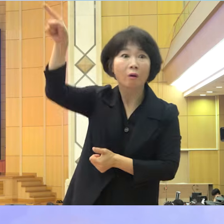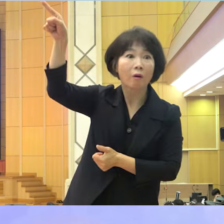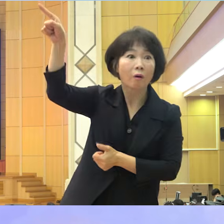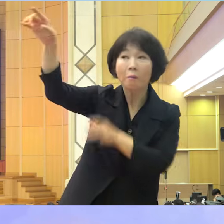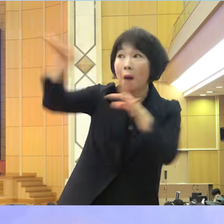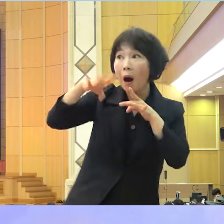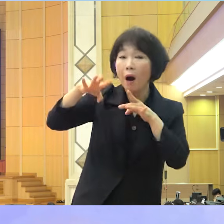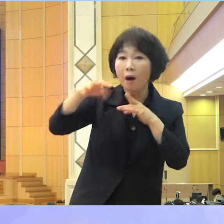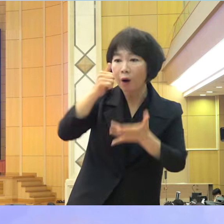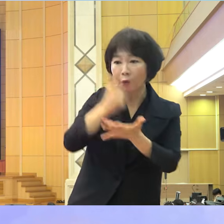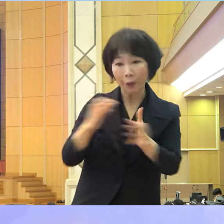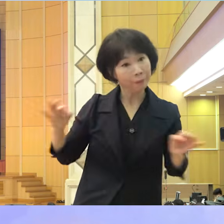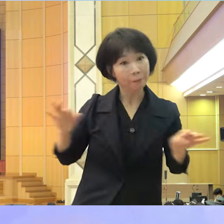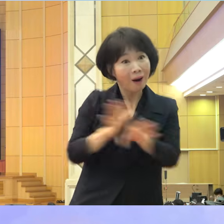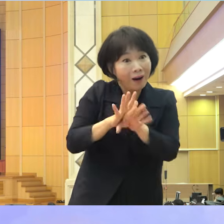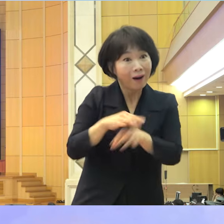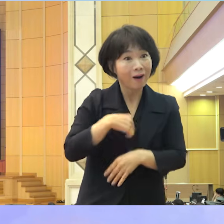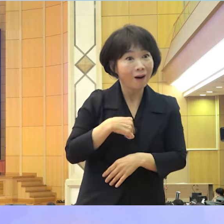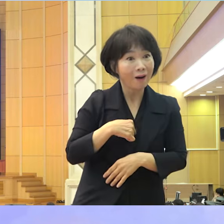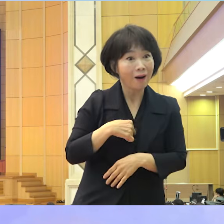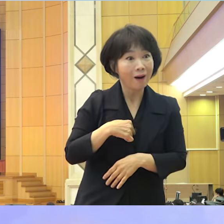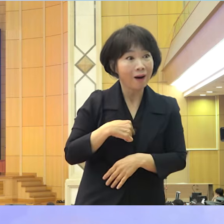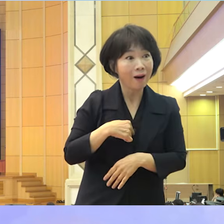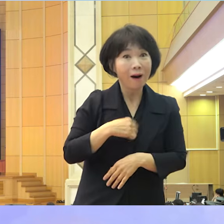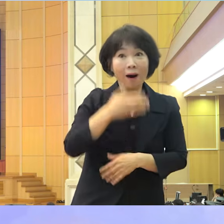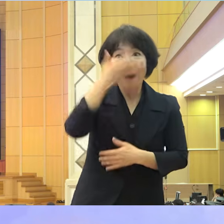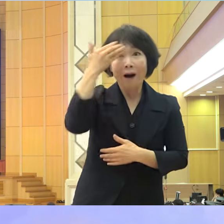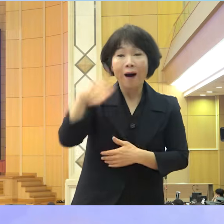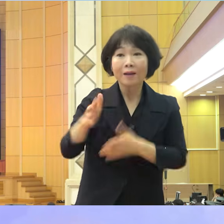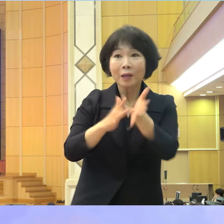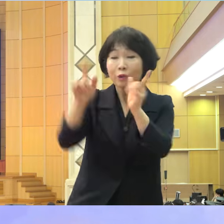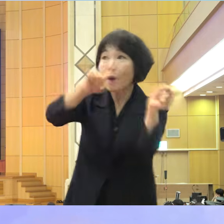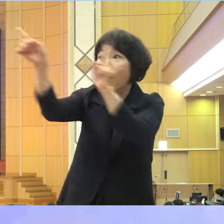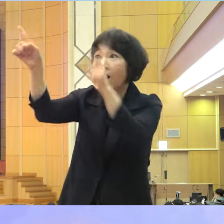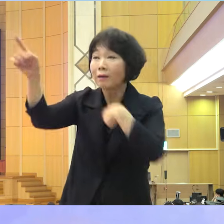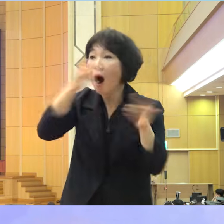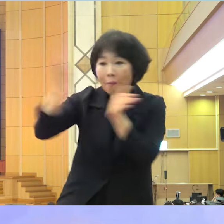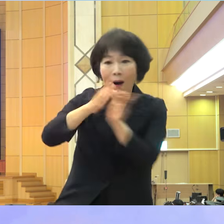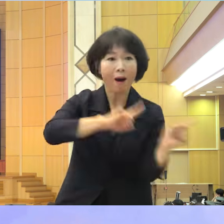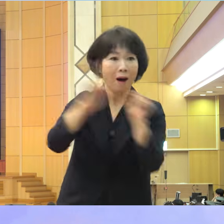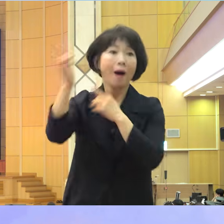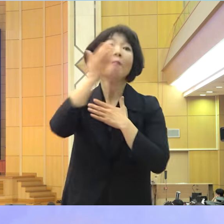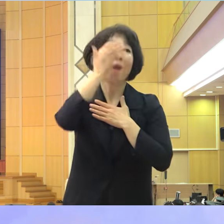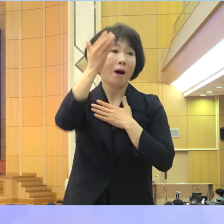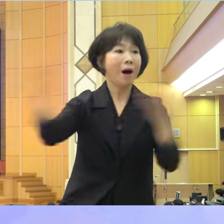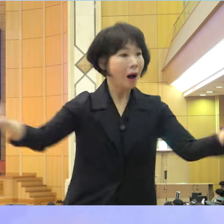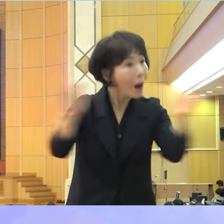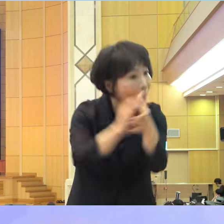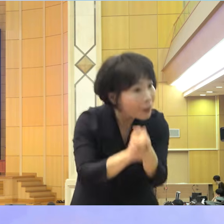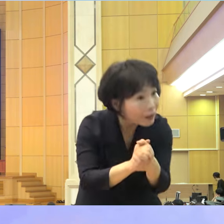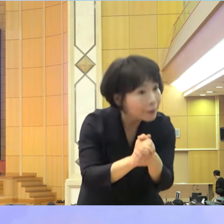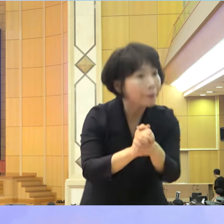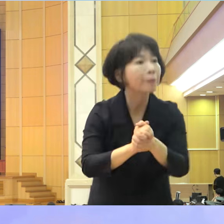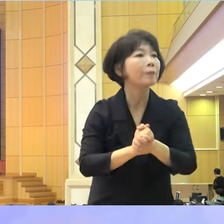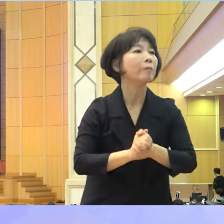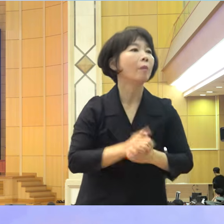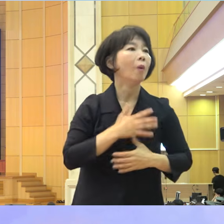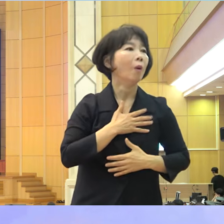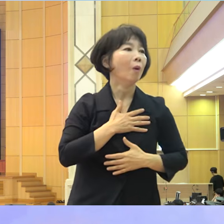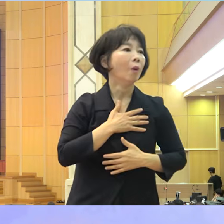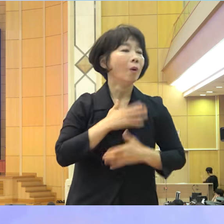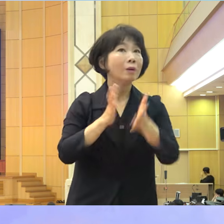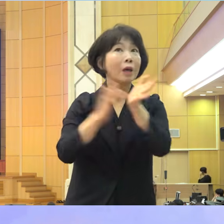죽고 나는 의로 살아나게 하셨다, 이런 얘기. 이는 우리로 죄에 대해 죽고 의에